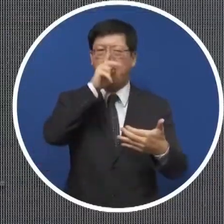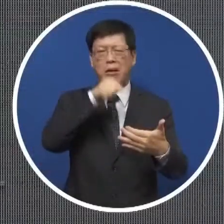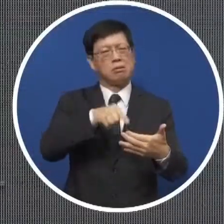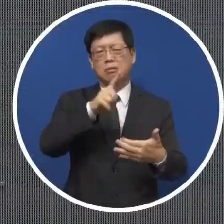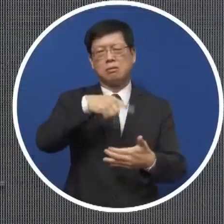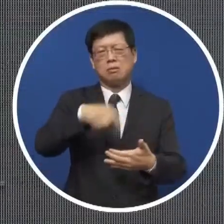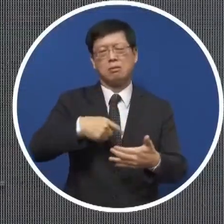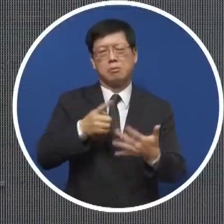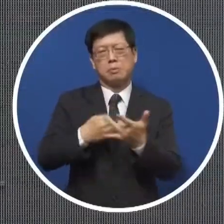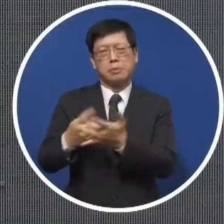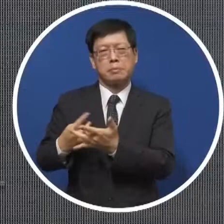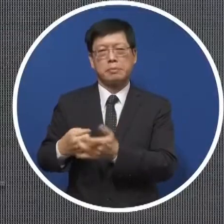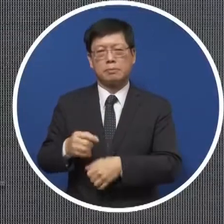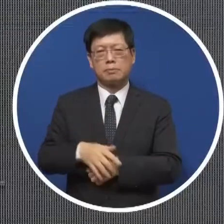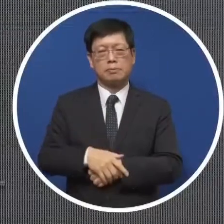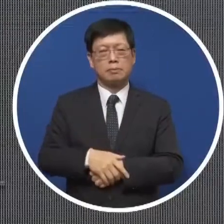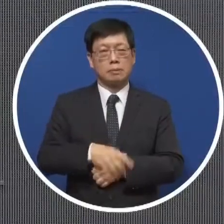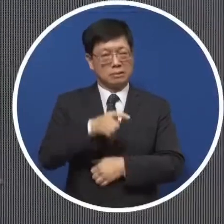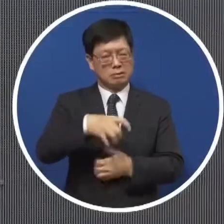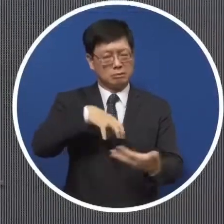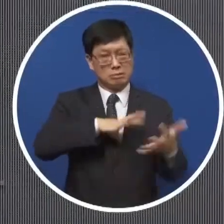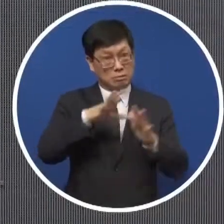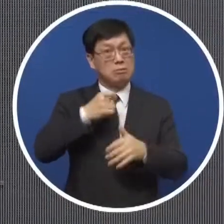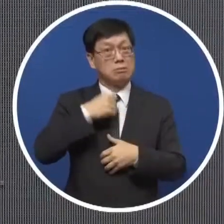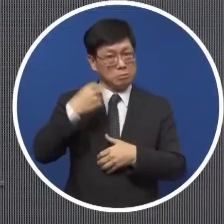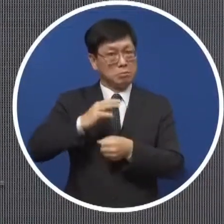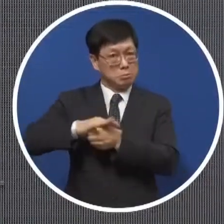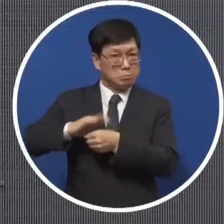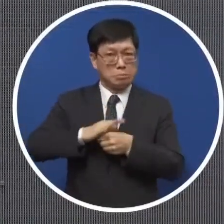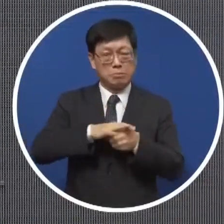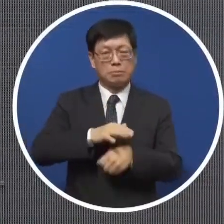文件不齐备，那个内容还有待补正，